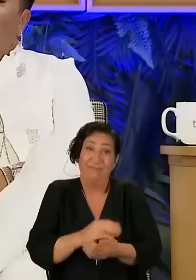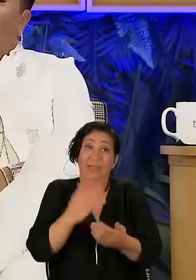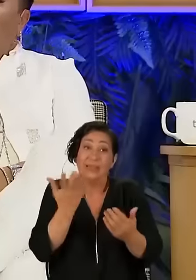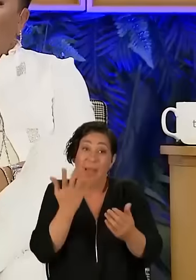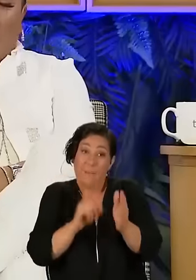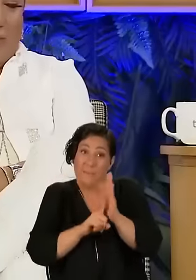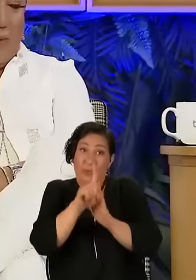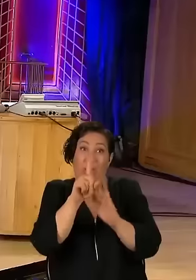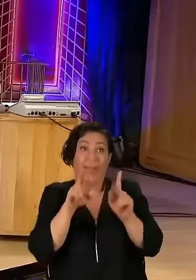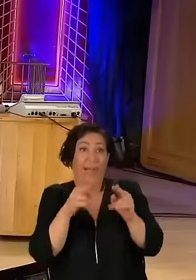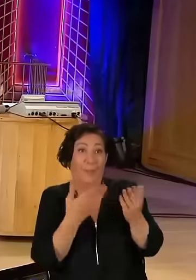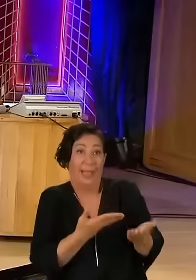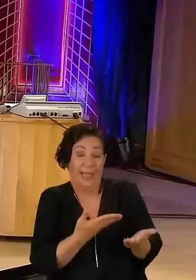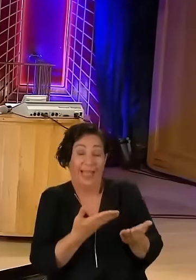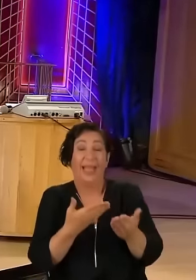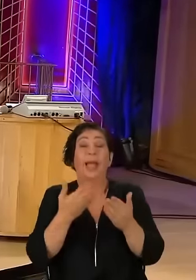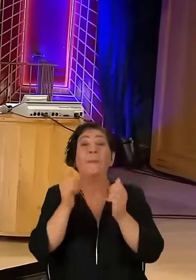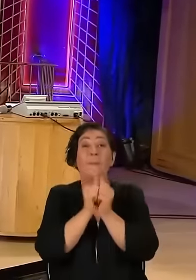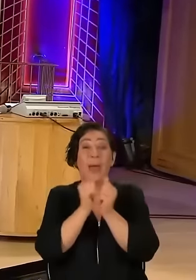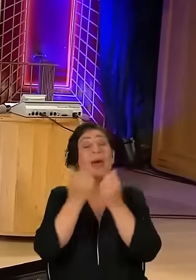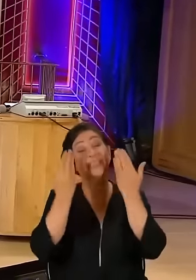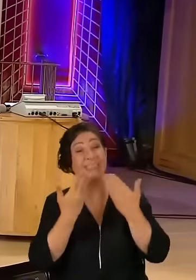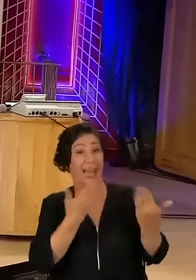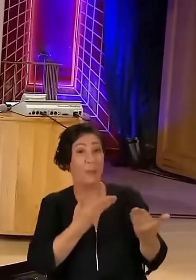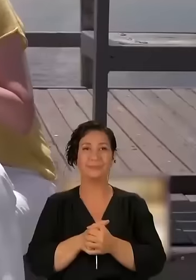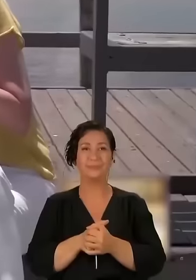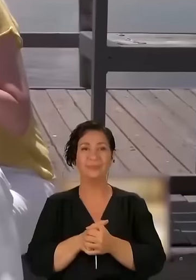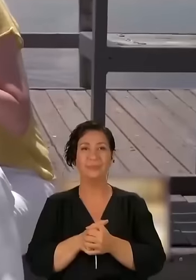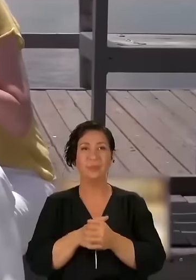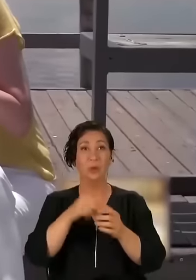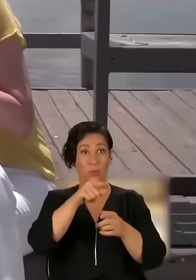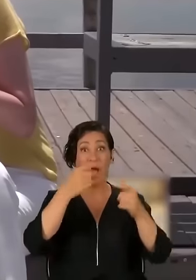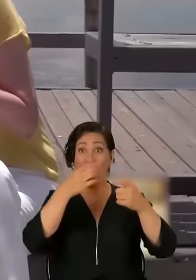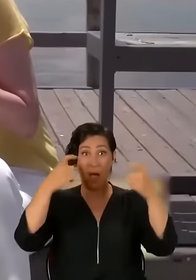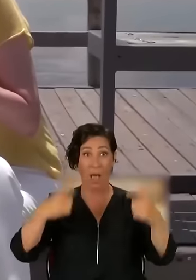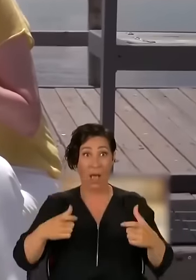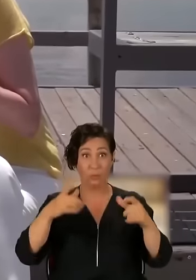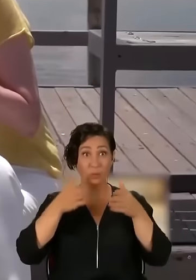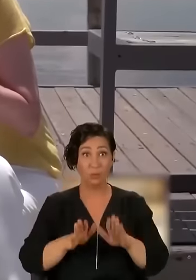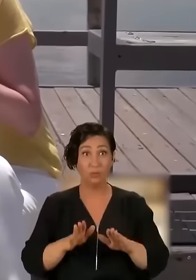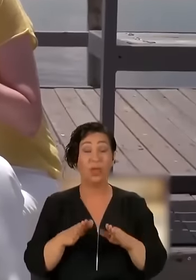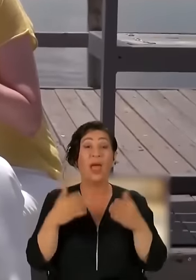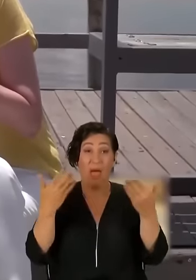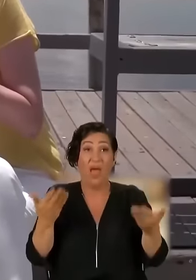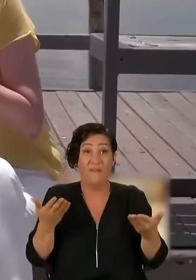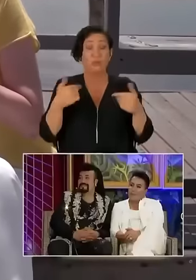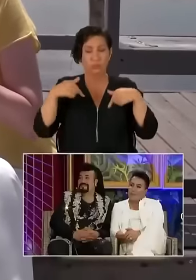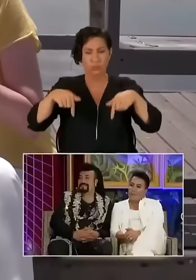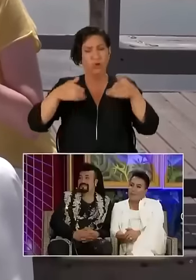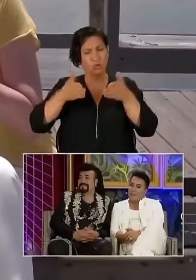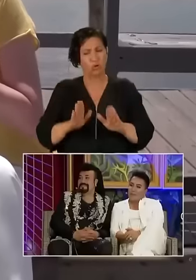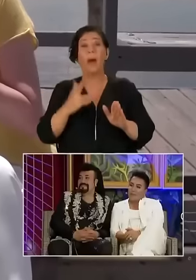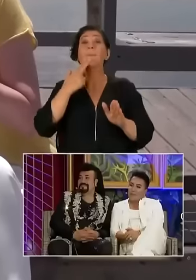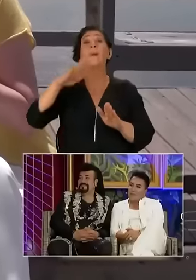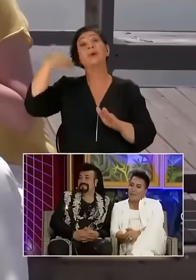Çok daha ümit verici bir kız. Beraberce izleyelim. Göl başında mı doğdun? Evet, burada